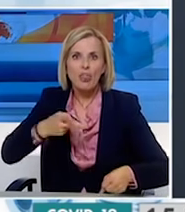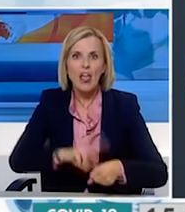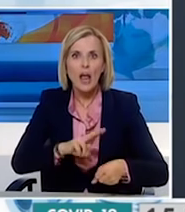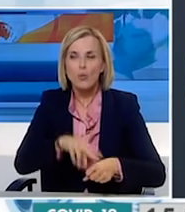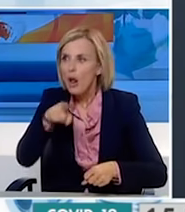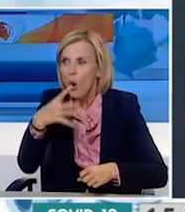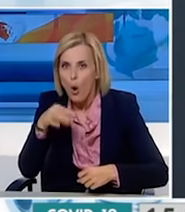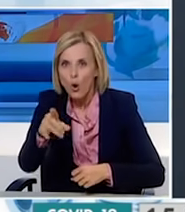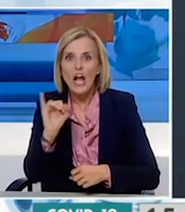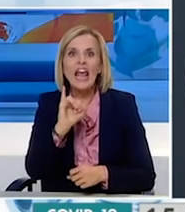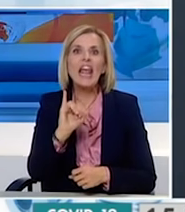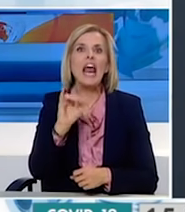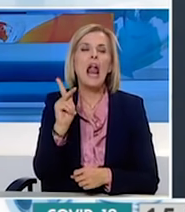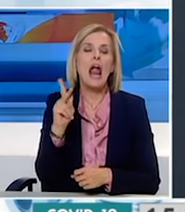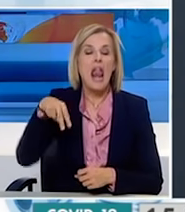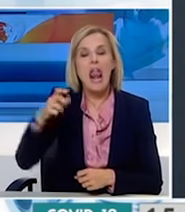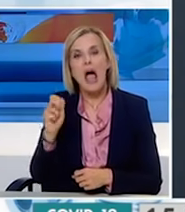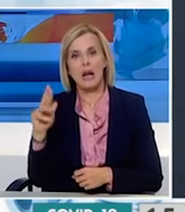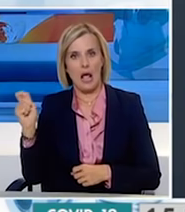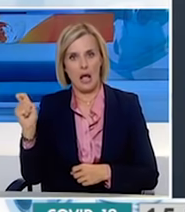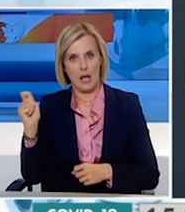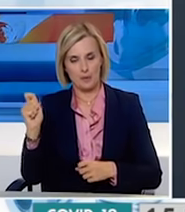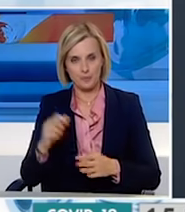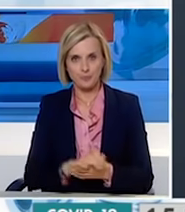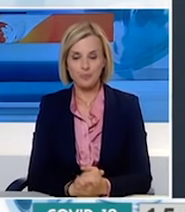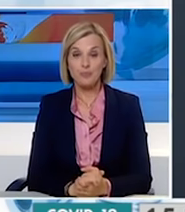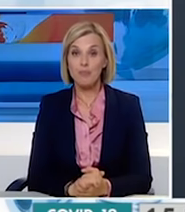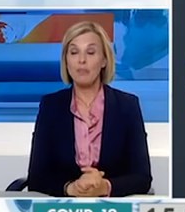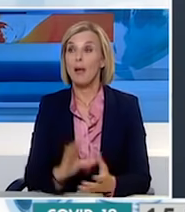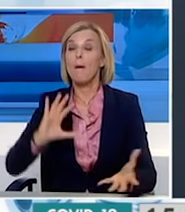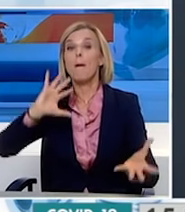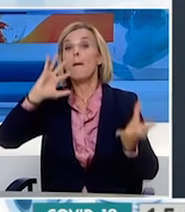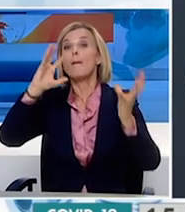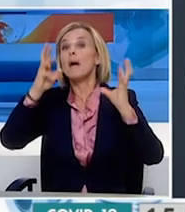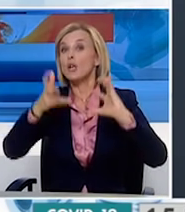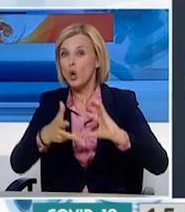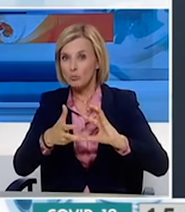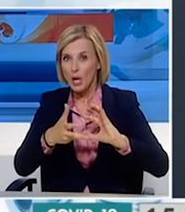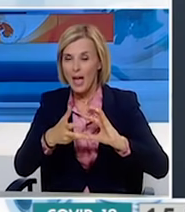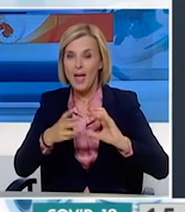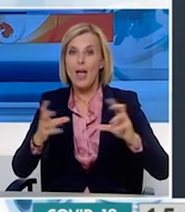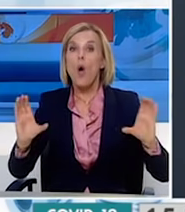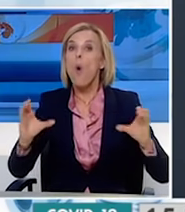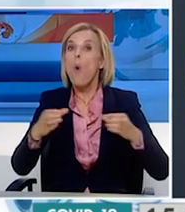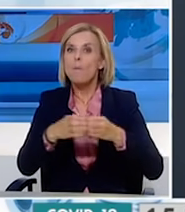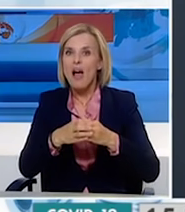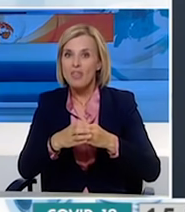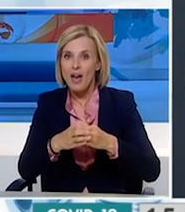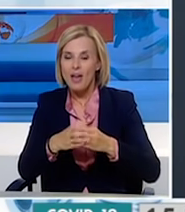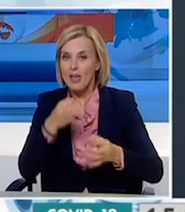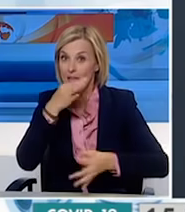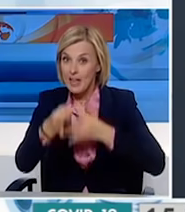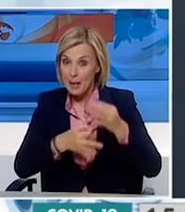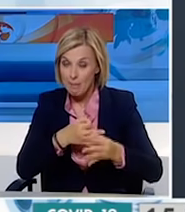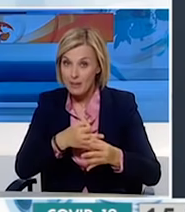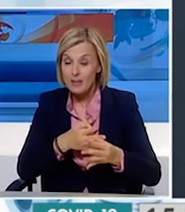ερωτήσεως αυτή τη βδομάδα ή τέλος προηγούμενης από την Παγκόσμια Συμμαχία για τα Εμβόλια, ότι δεν πρέπει να ξεχάσουμε τους εμβολιασμούς, ιδιαίτερα